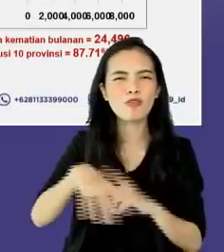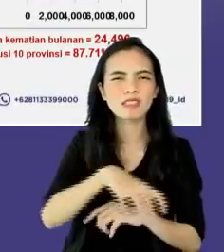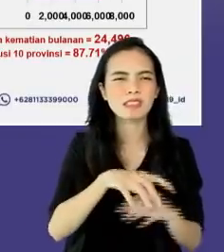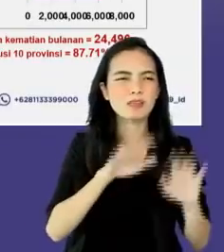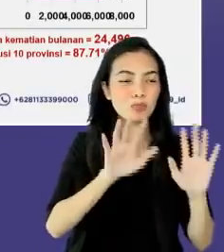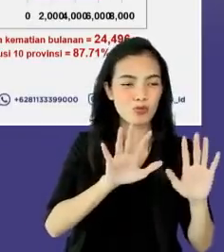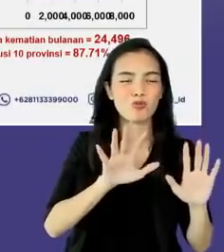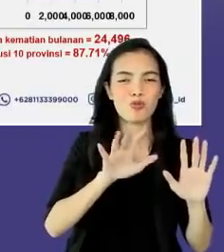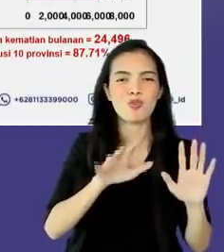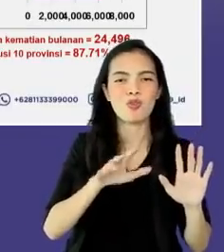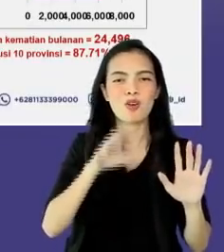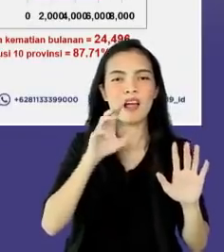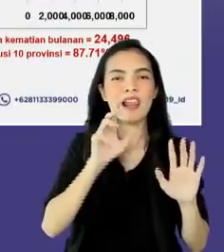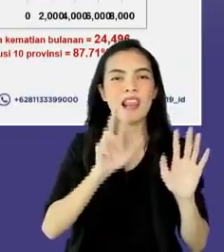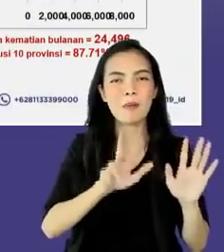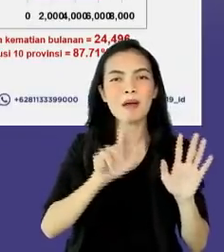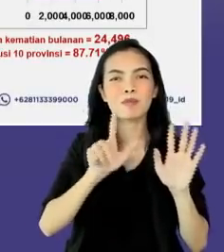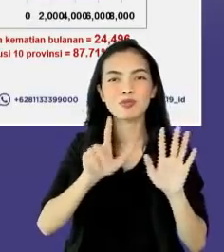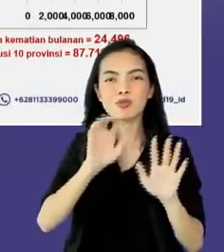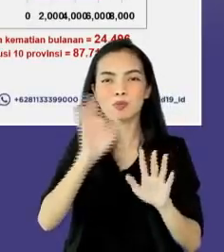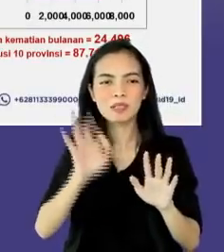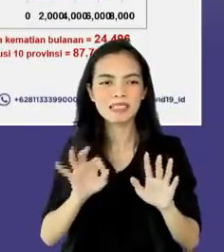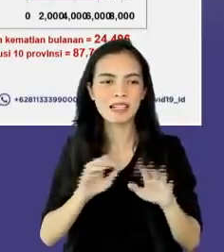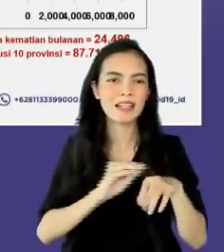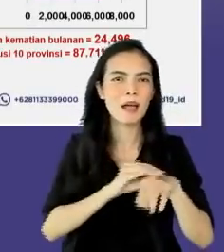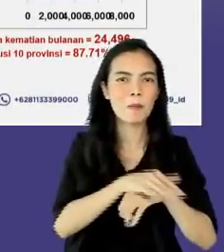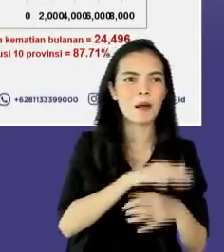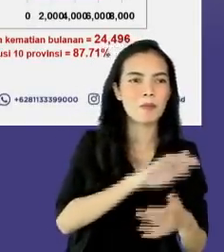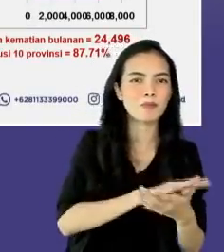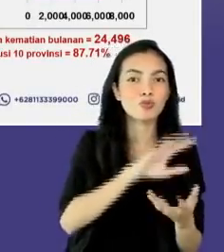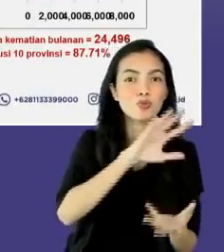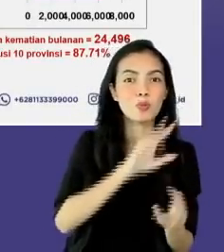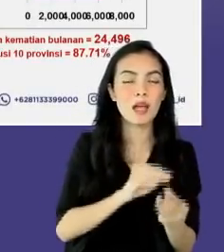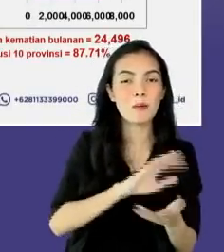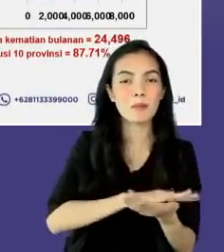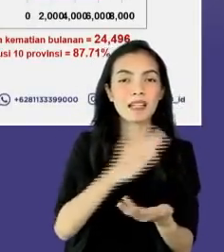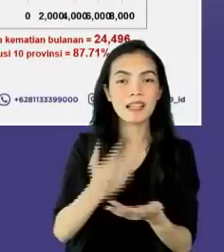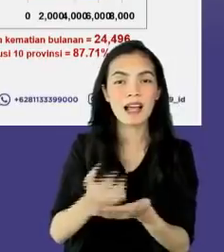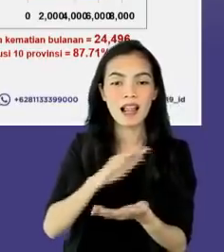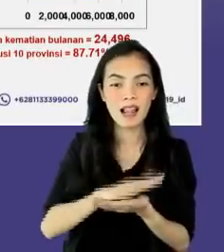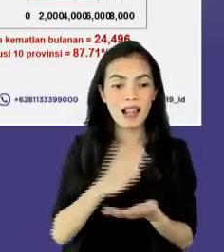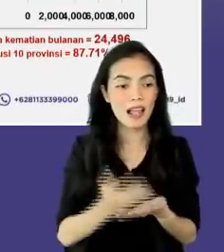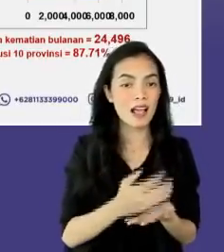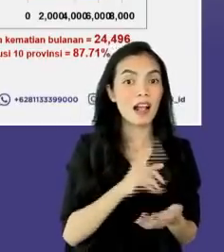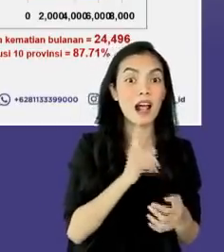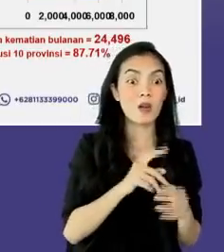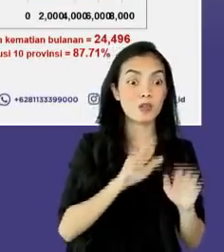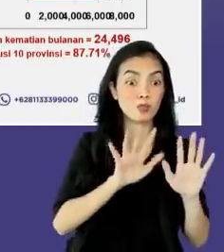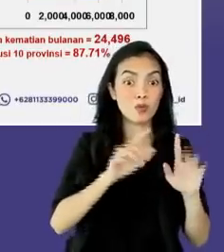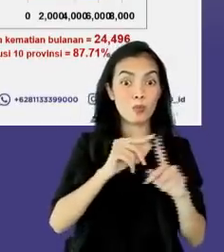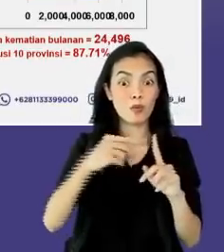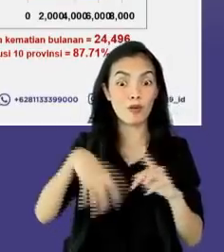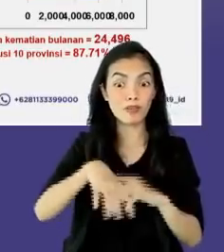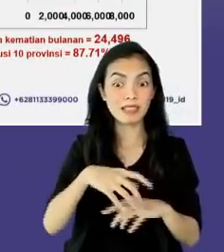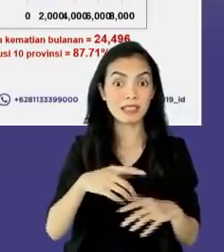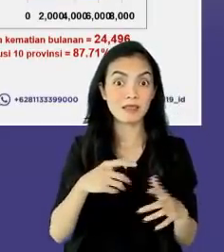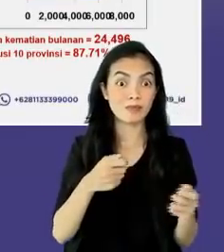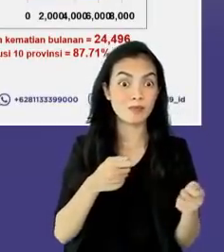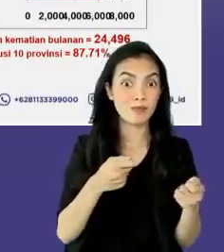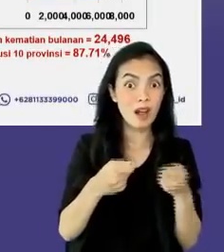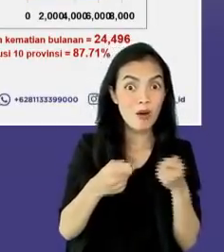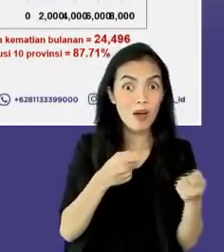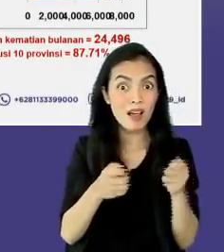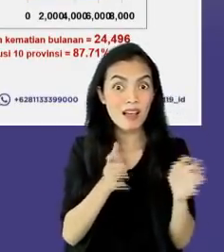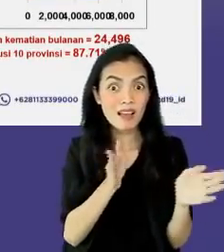total kematian nasional udah 87%. Jadi kalau kita bisa handle di 10 provinsi ini, ditekan penanganannya